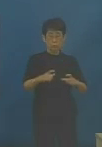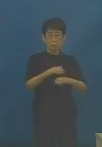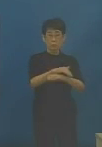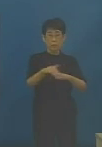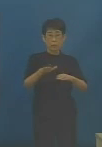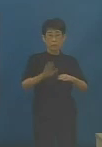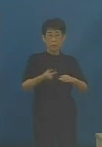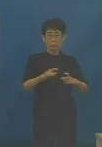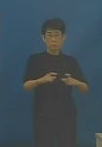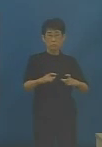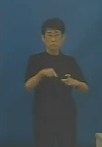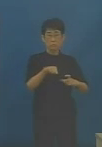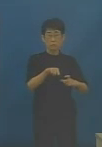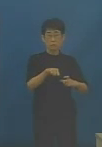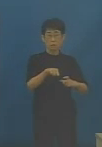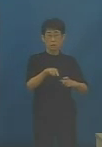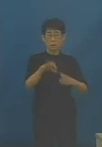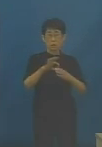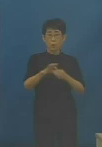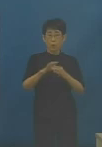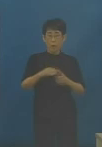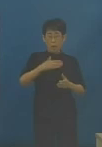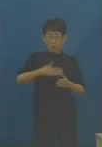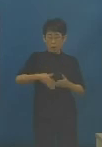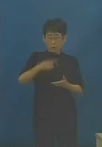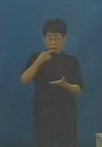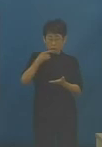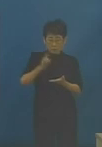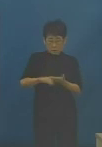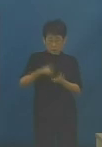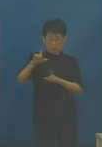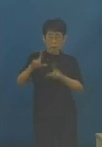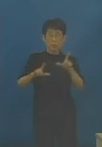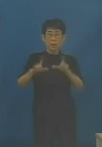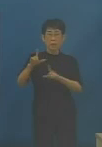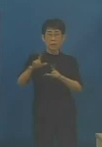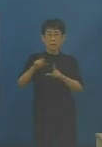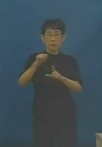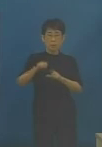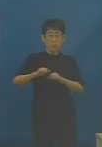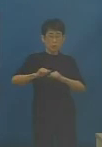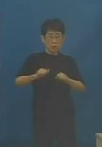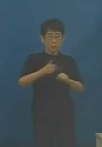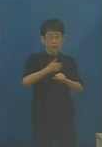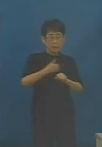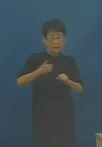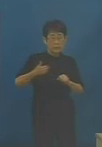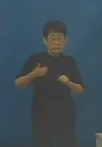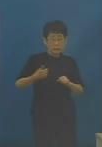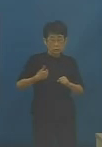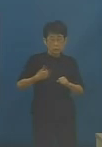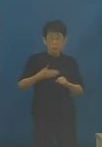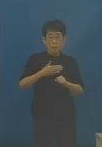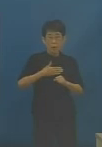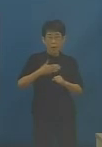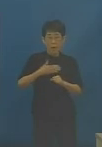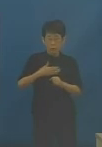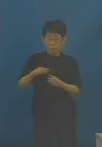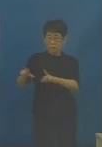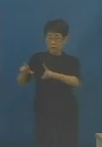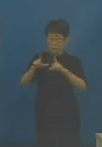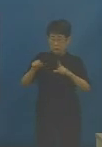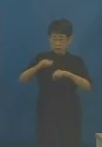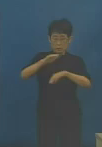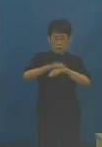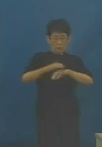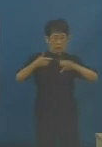ずしもこう非常に分かりやすい形でこうすればできるというような提示の仕方ではなくて、